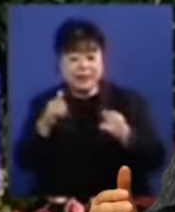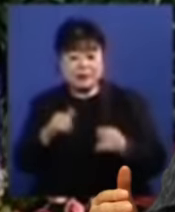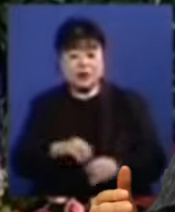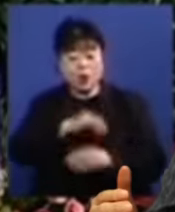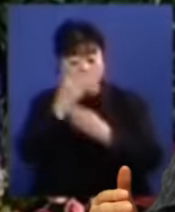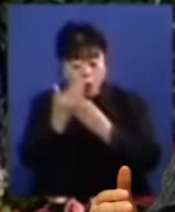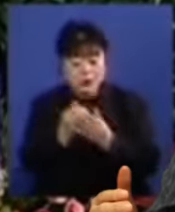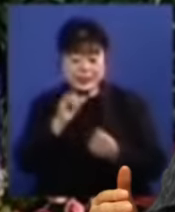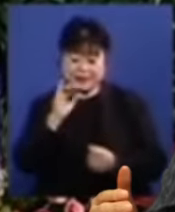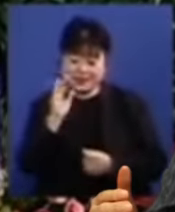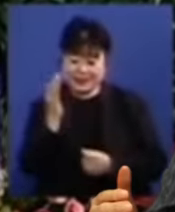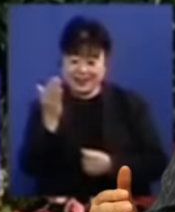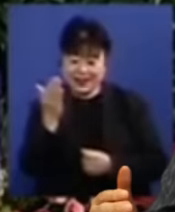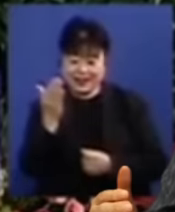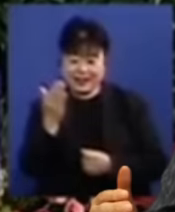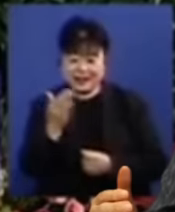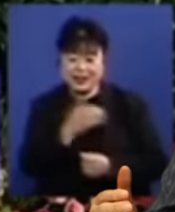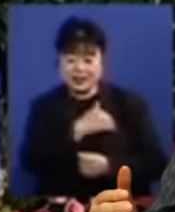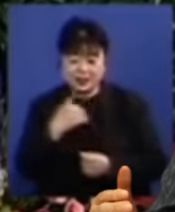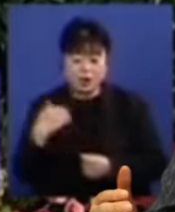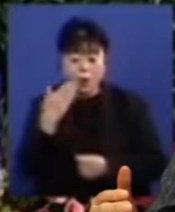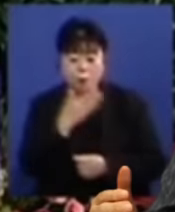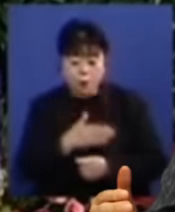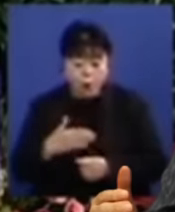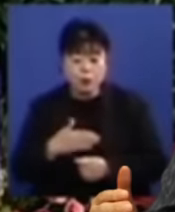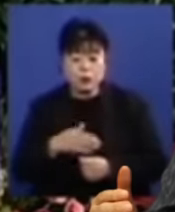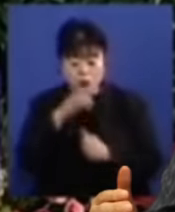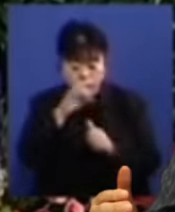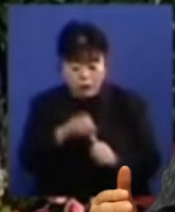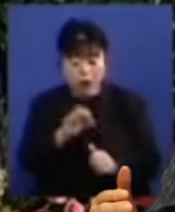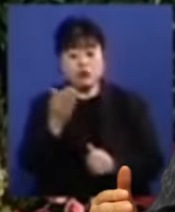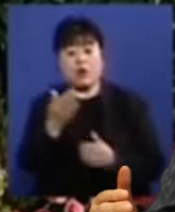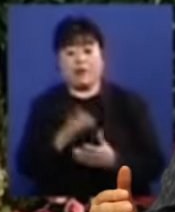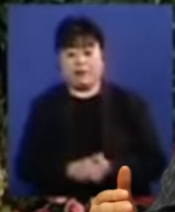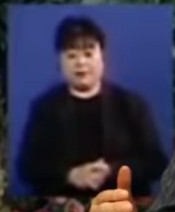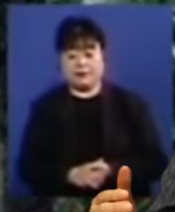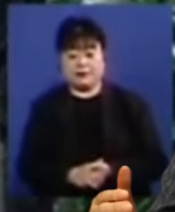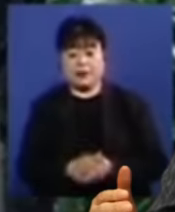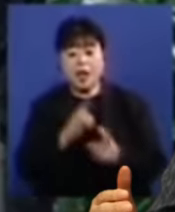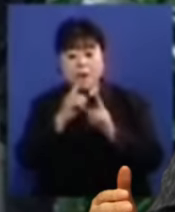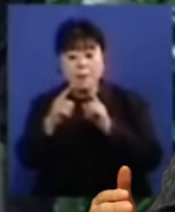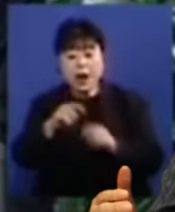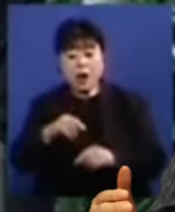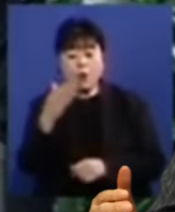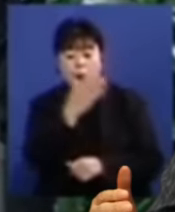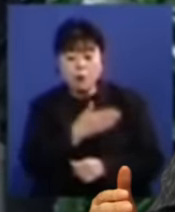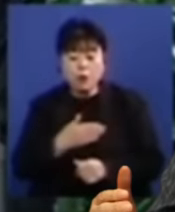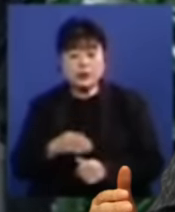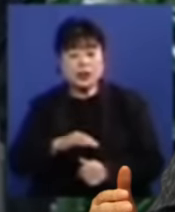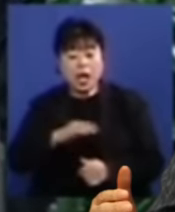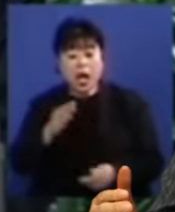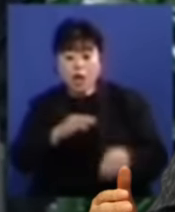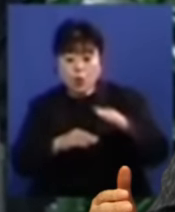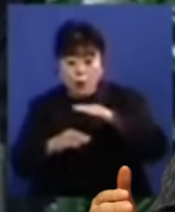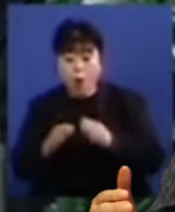온전한 사람이라 능히 온 몸도 굴레 씌우랴. 말이 온 몸을 굴레 씌워서